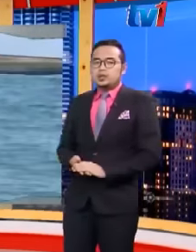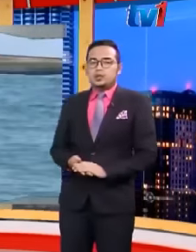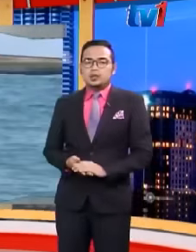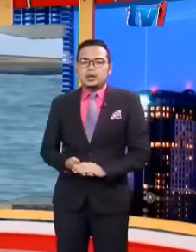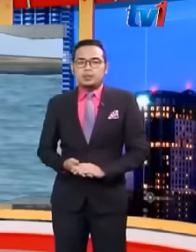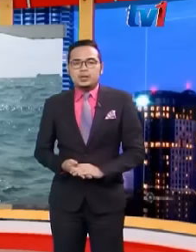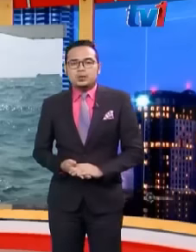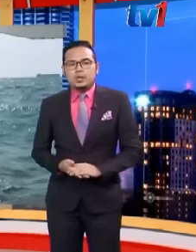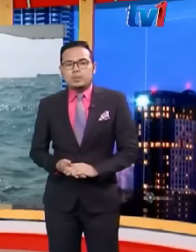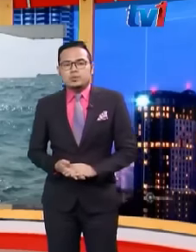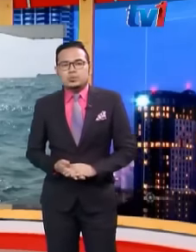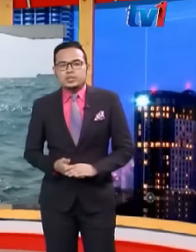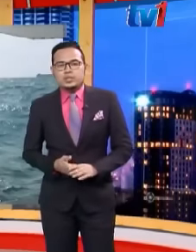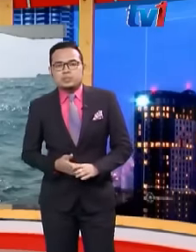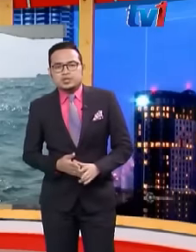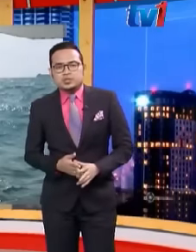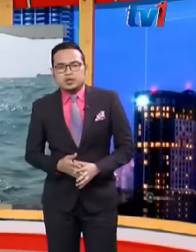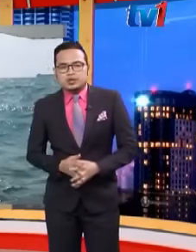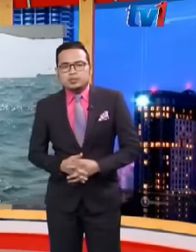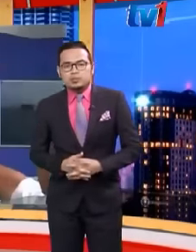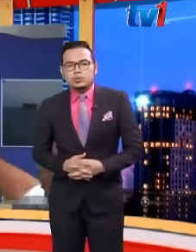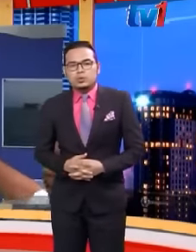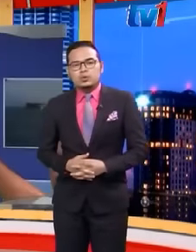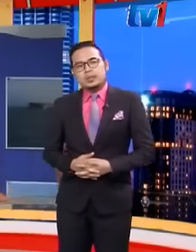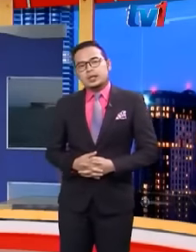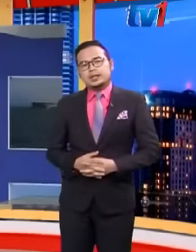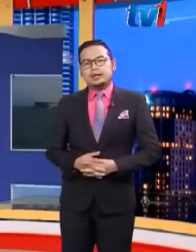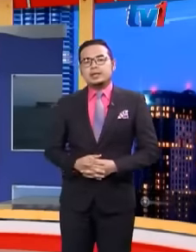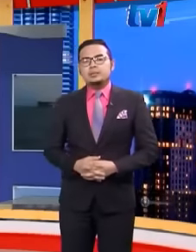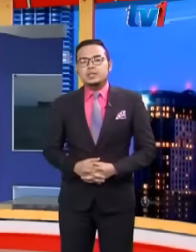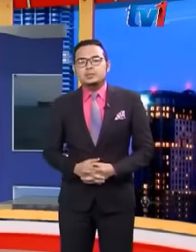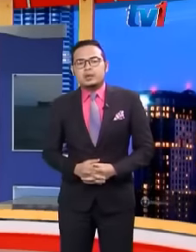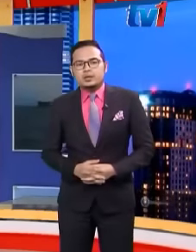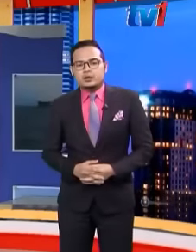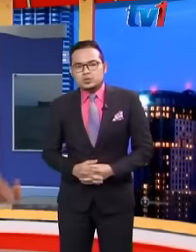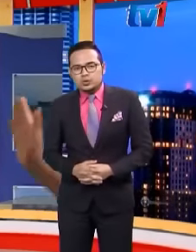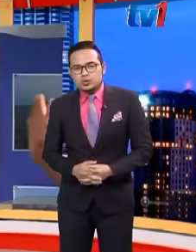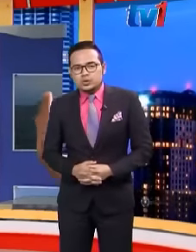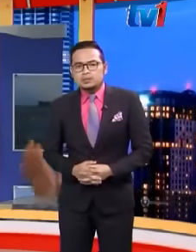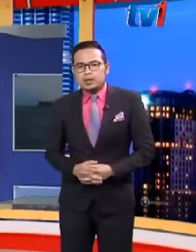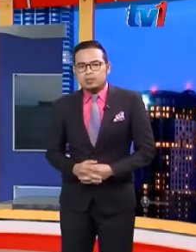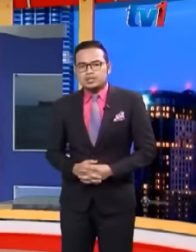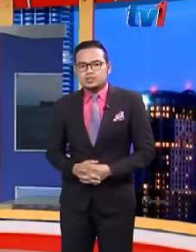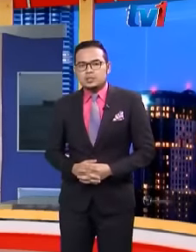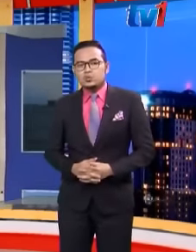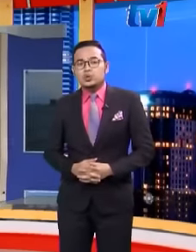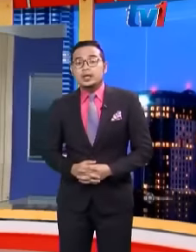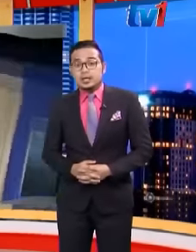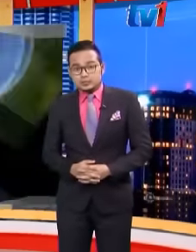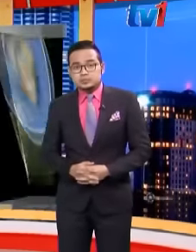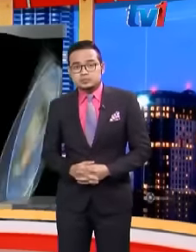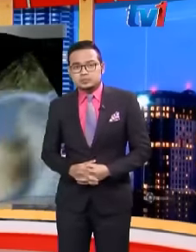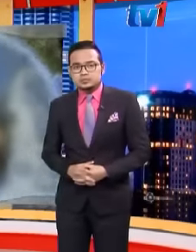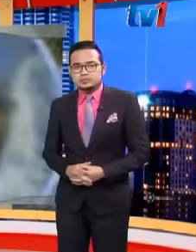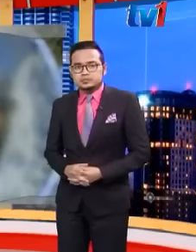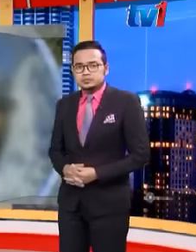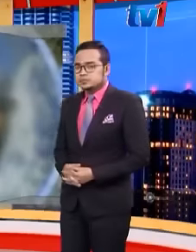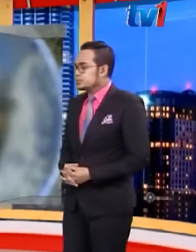Juga kapal korek bawa muatan pasir dipukul ombak karam di perairan Johor, 14 kru hilang.